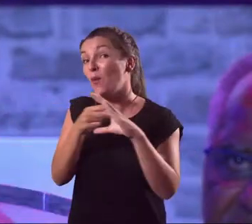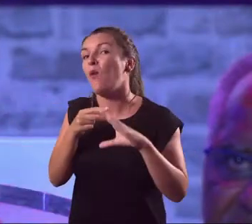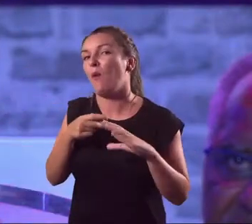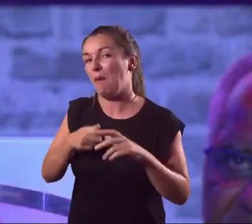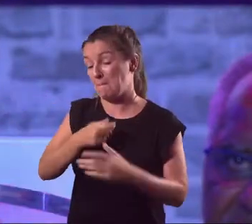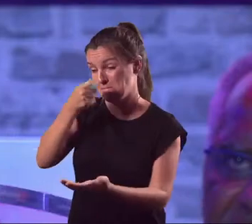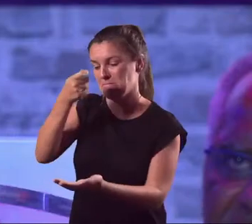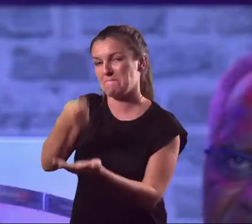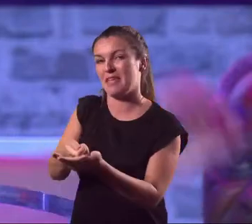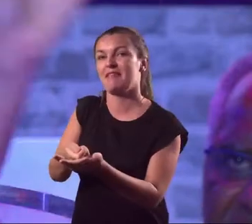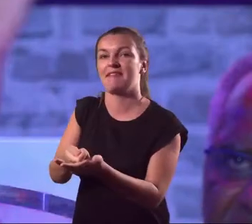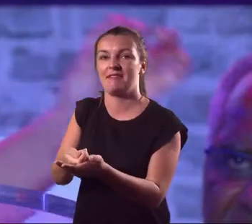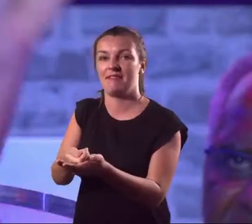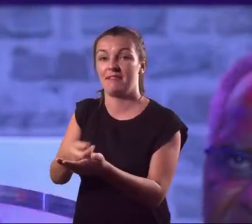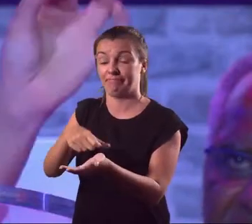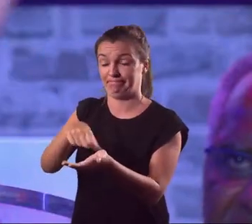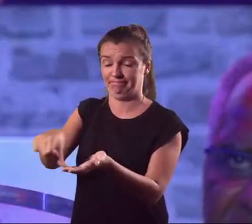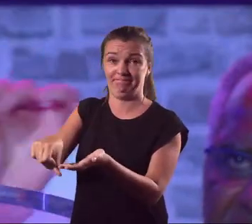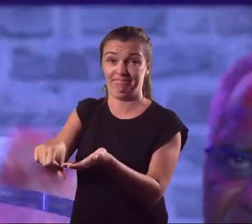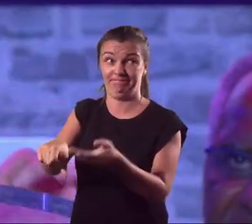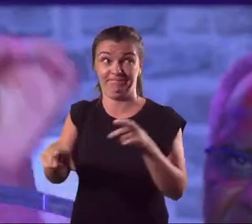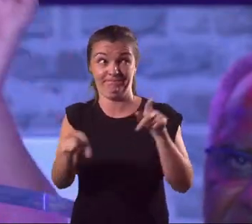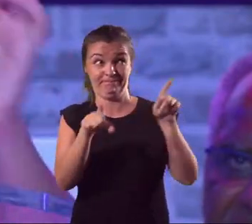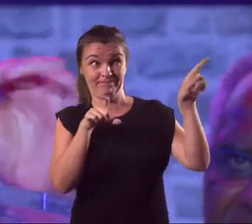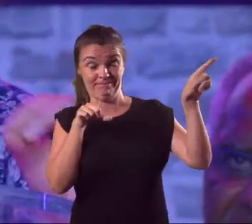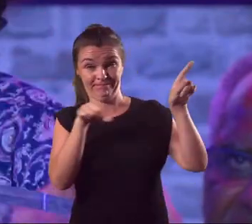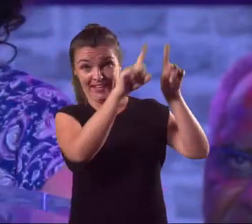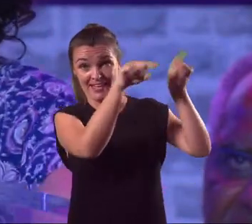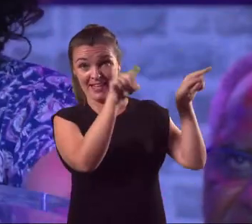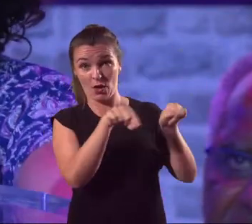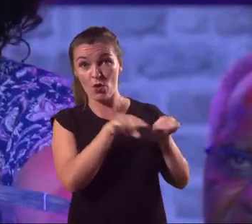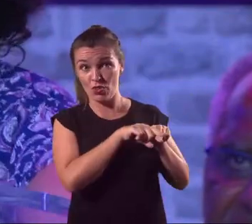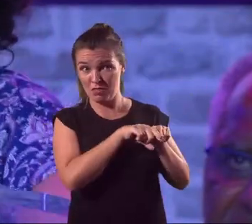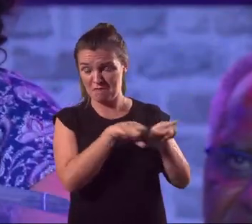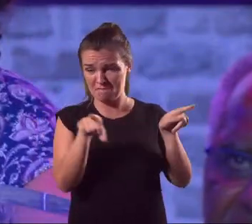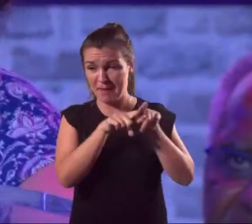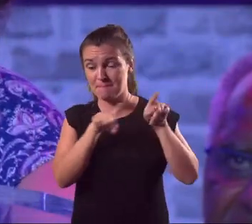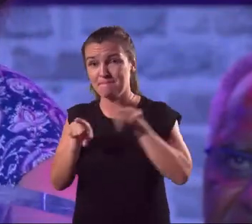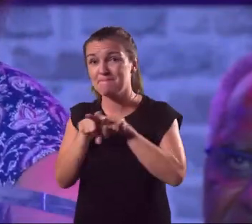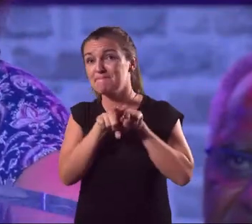euros, soit pour exactement les mêmes produits que dans l'Hexagone,